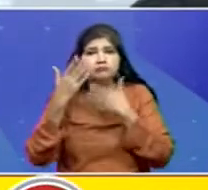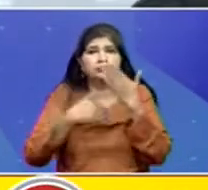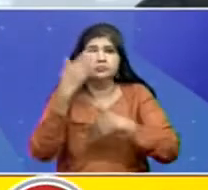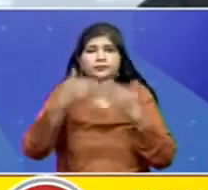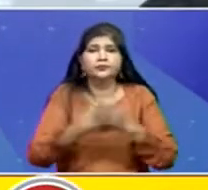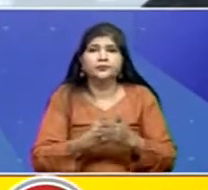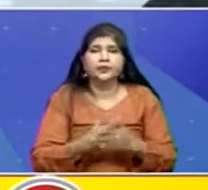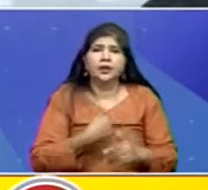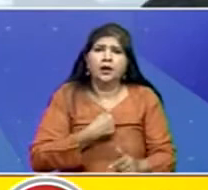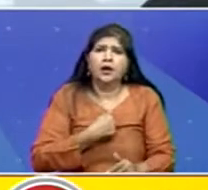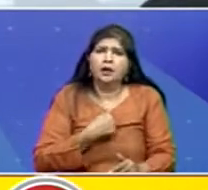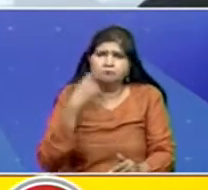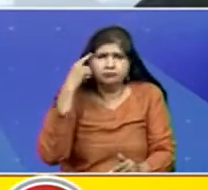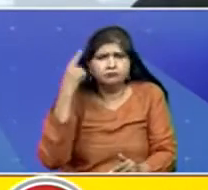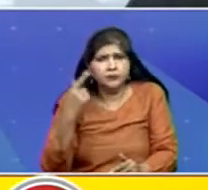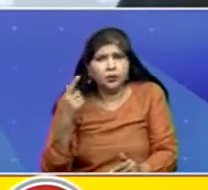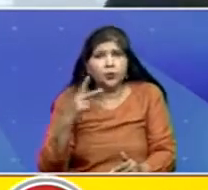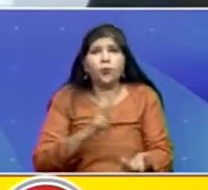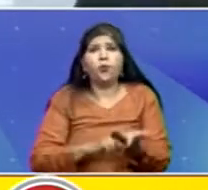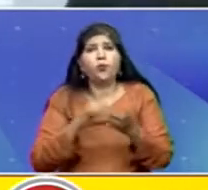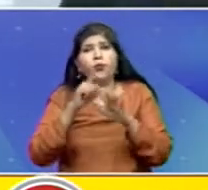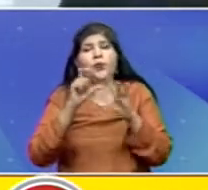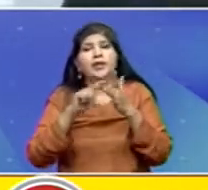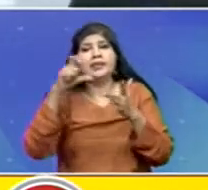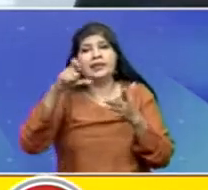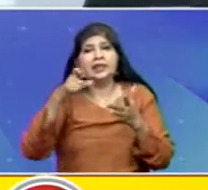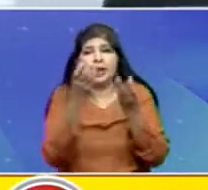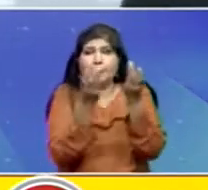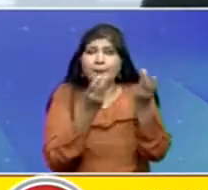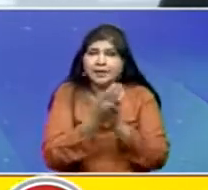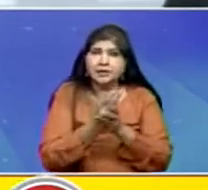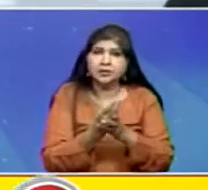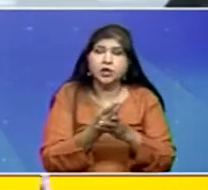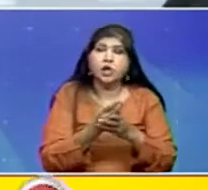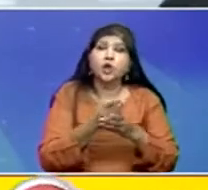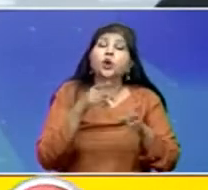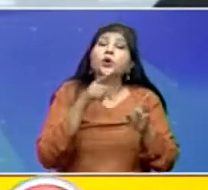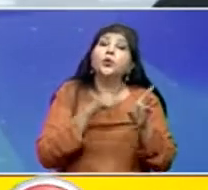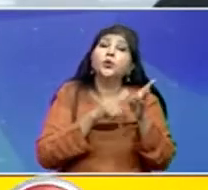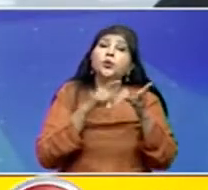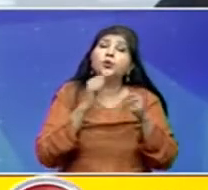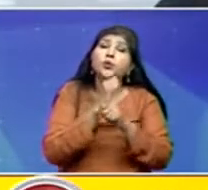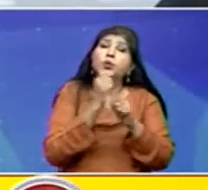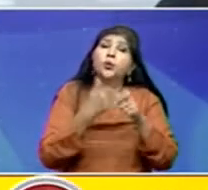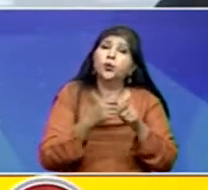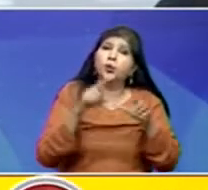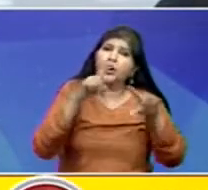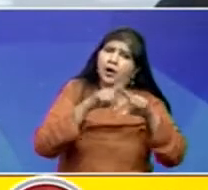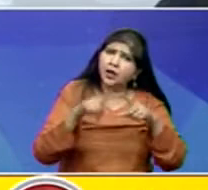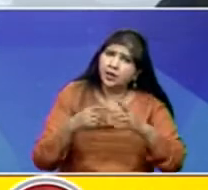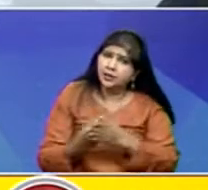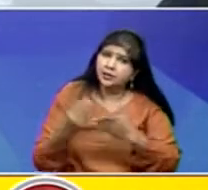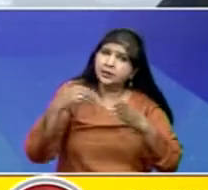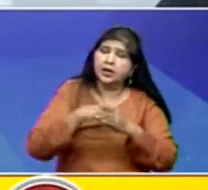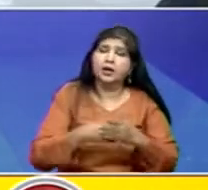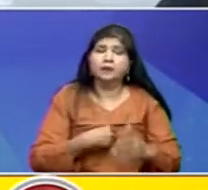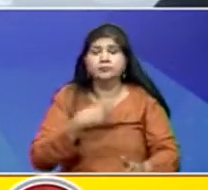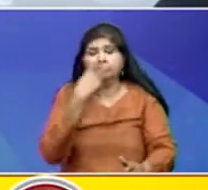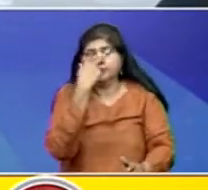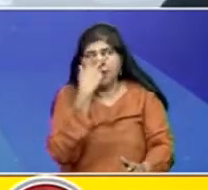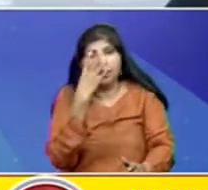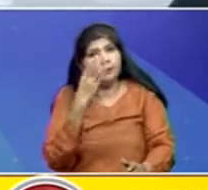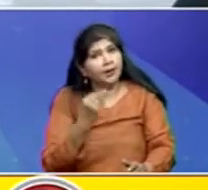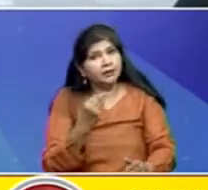निकालना है, के साथ योग भी इंट्रिड्यूस किये हैं, जिसे की बच्चे अगर चाहें तो आख बंद करें भी